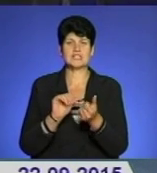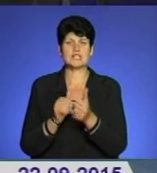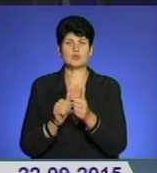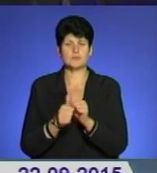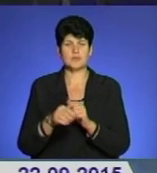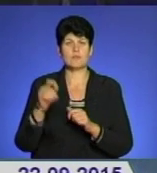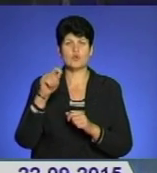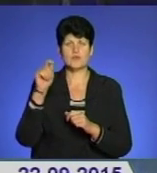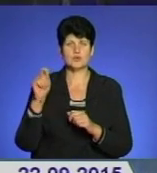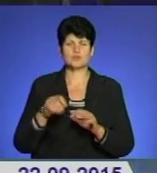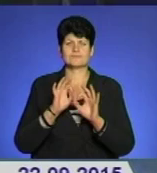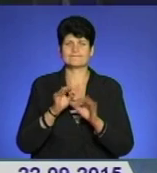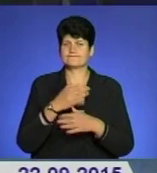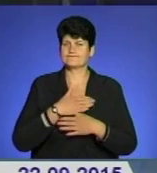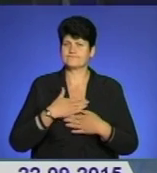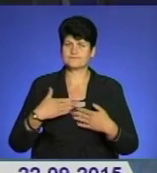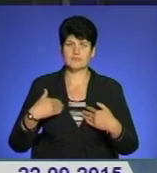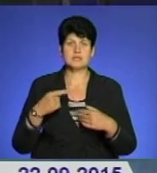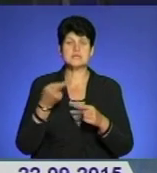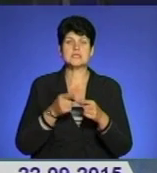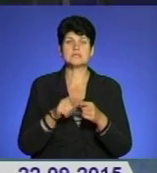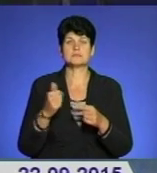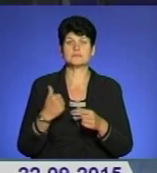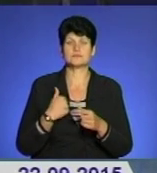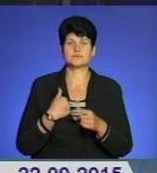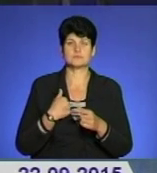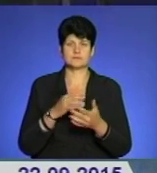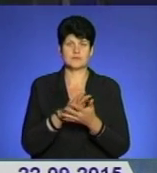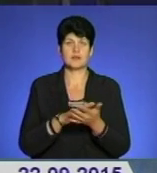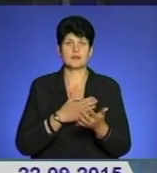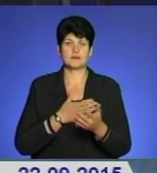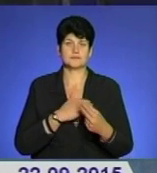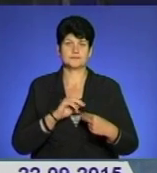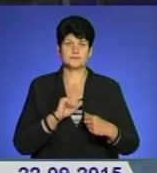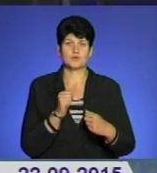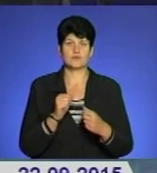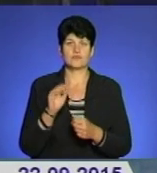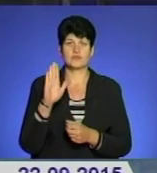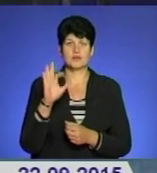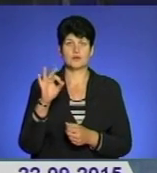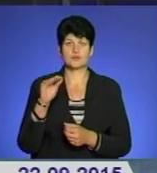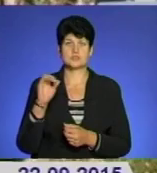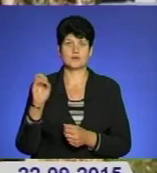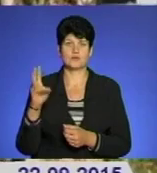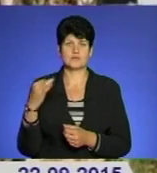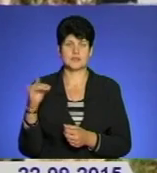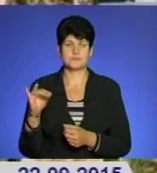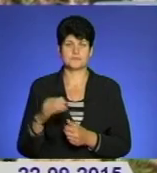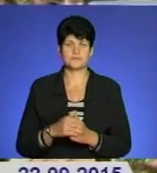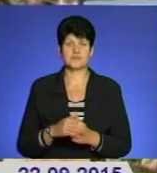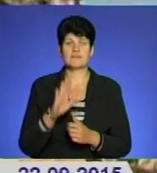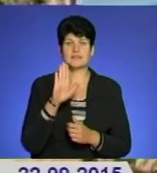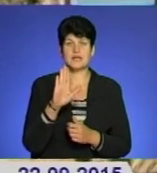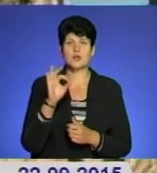чоловіки розповідають неохоче. Серед таких солдатів герой наступного сюжету – наш колега Віталій Ожеховський.